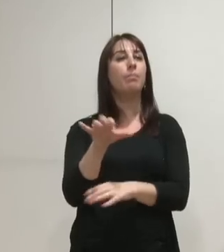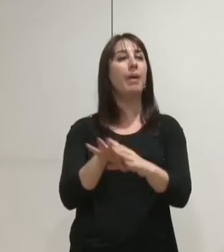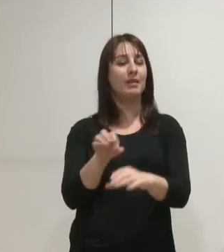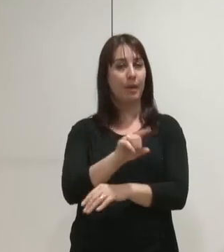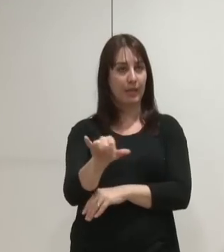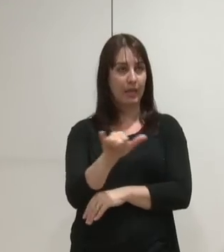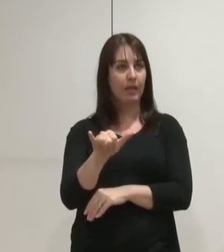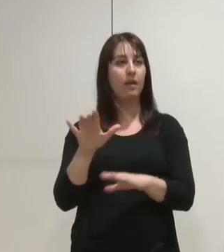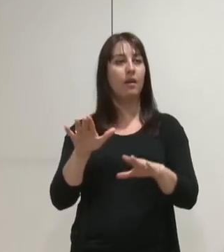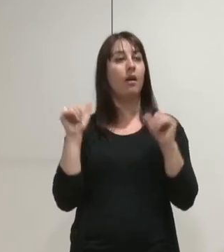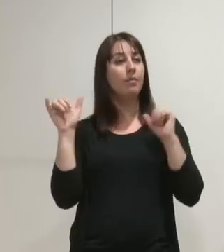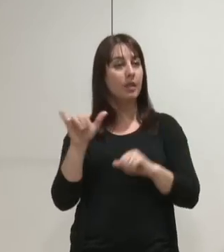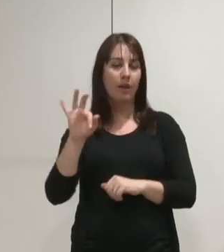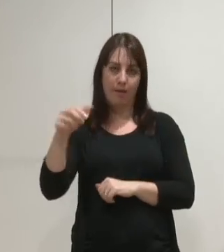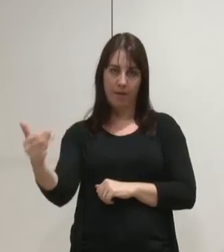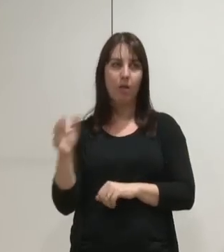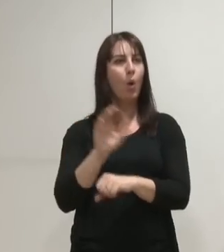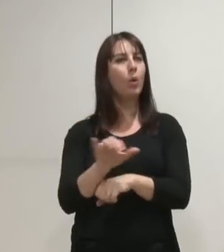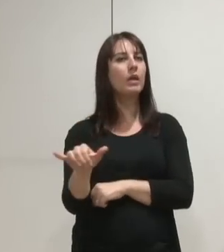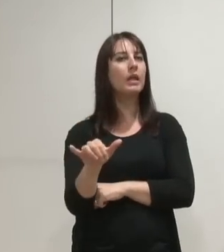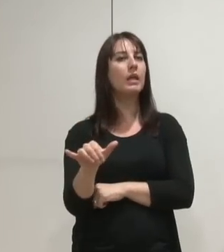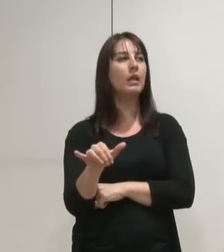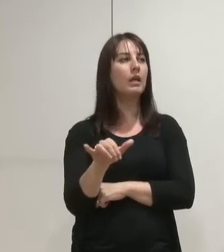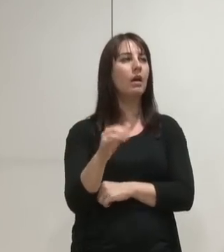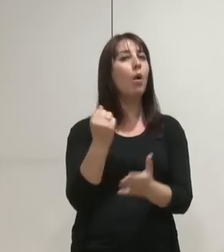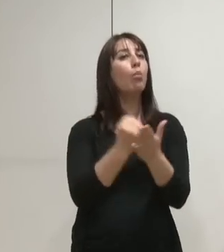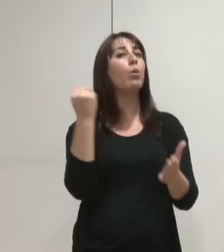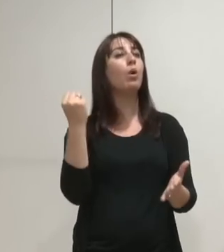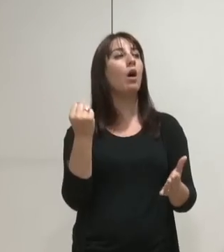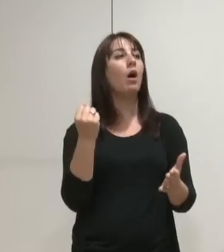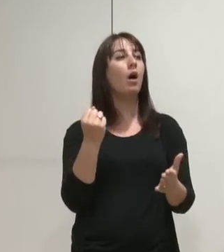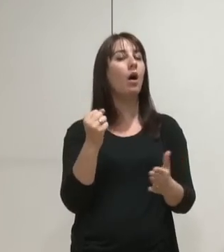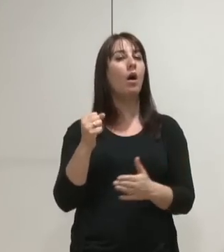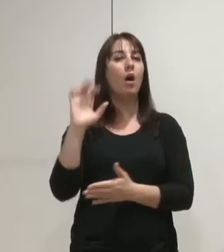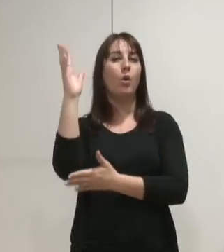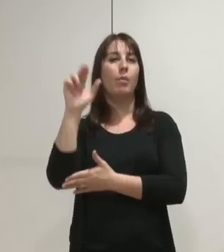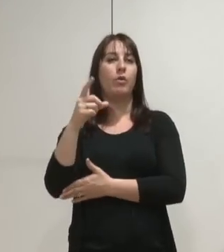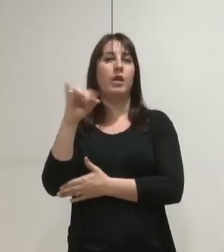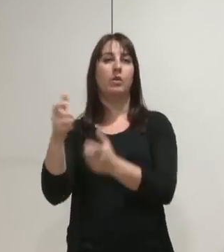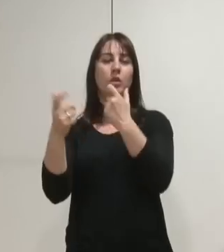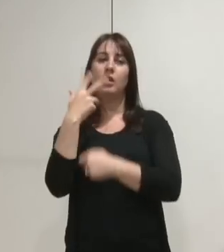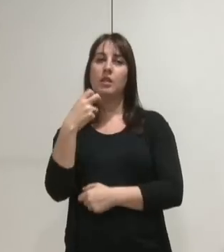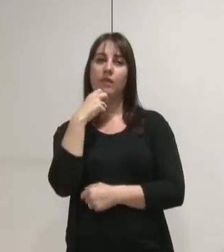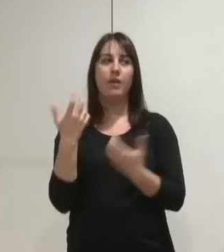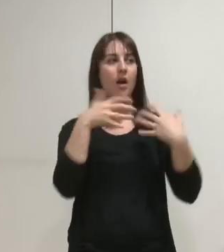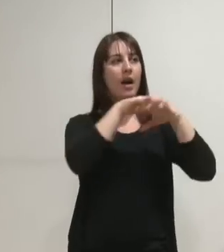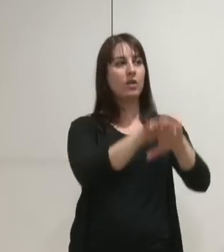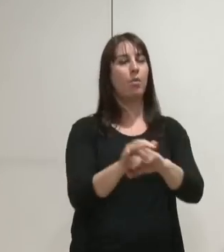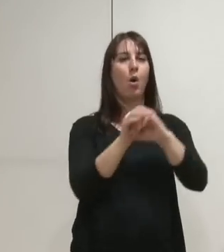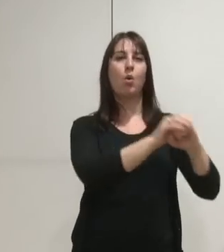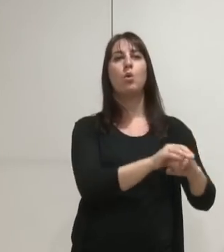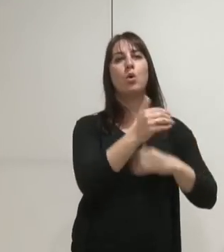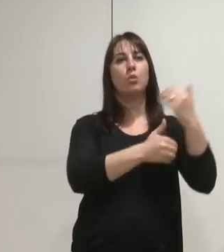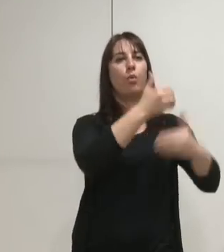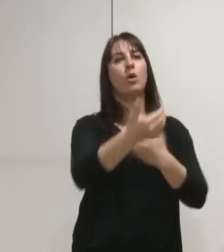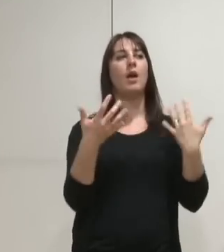qui s'abstient Front National qui est contre qui est pour umpudi société civile rassemblement de gauche et